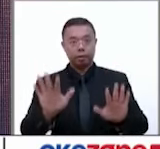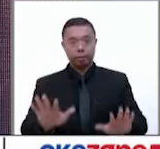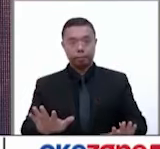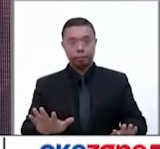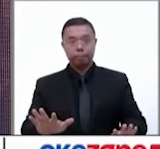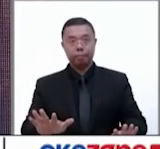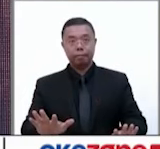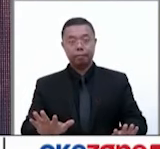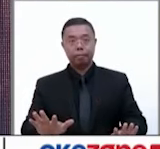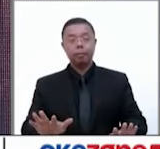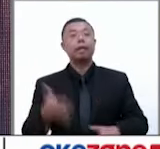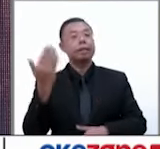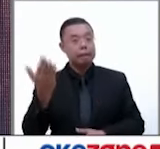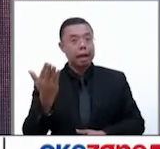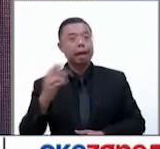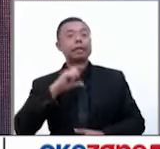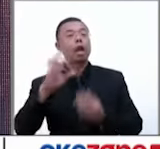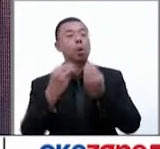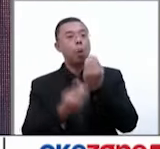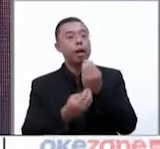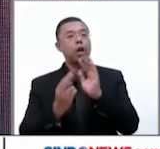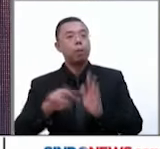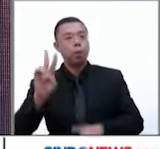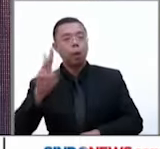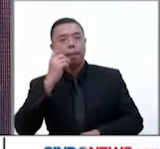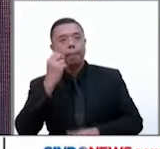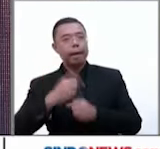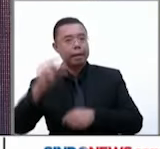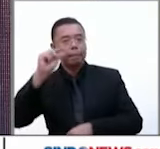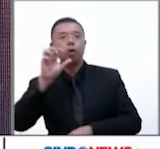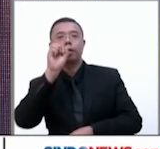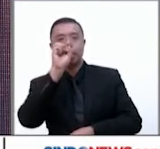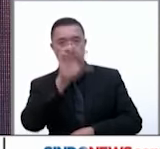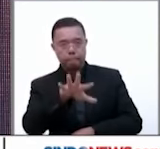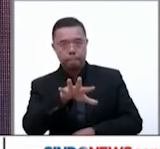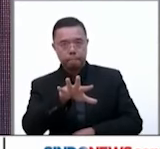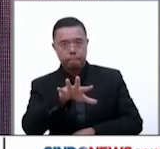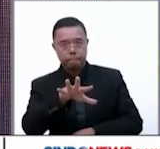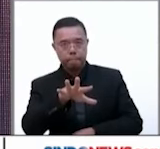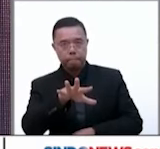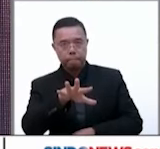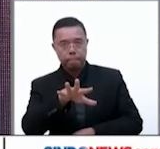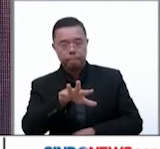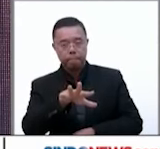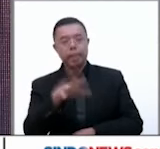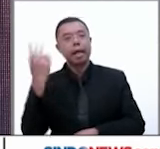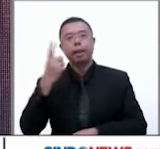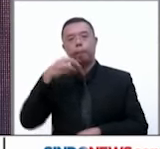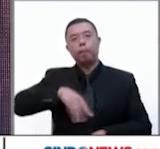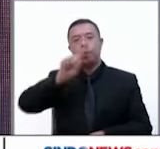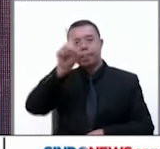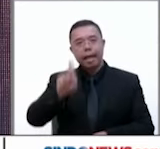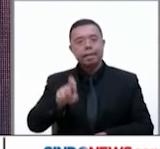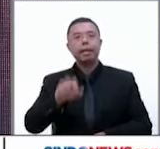baik selanjutnya kami persilakan cowok pres nomor urut 2 Bapak gibr neraka bumingraka untuk merespon tanggapan dari bapak Mahfud